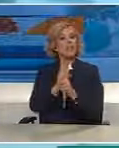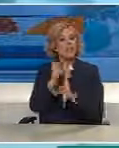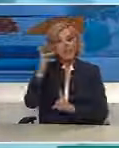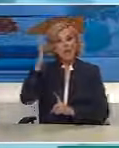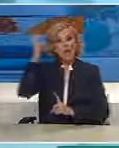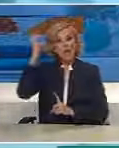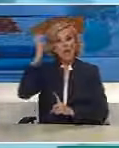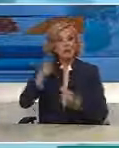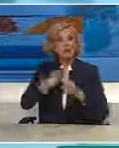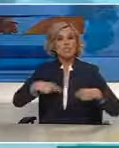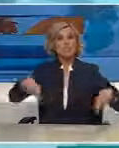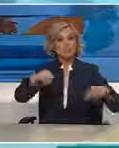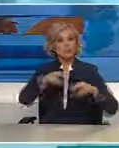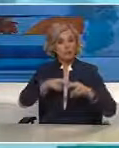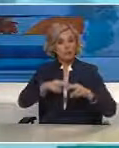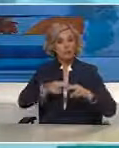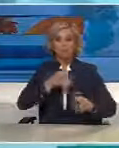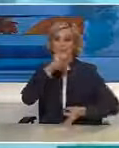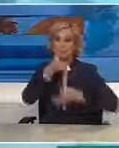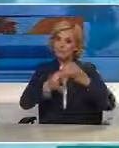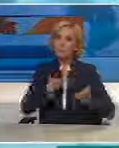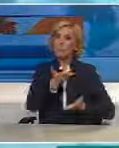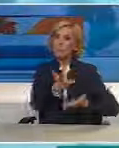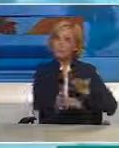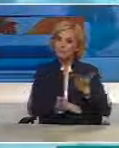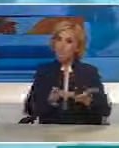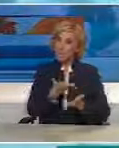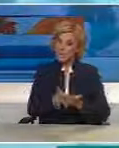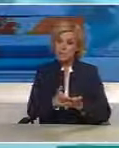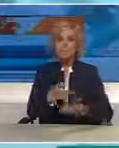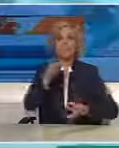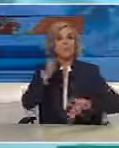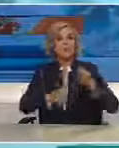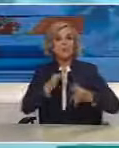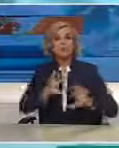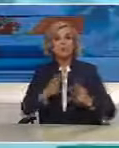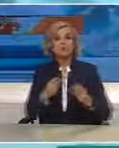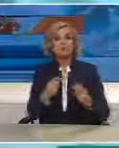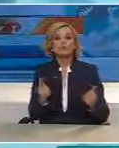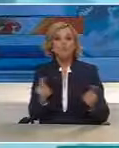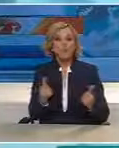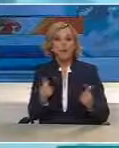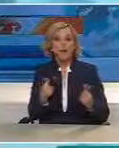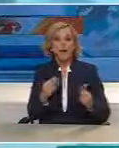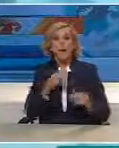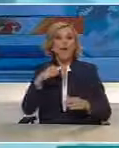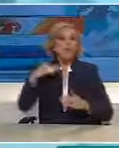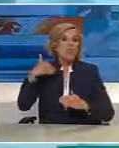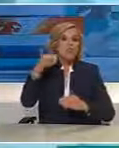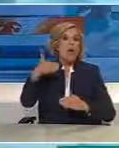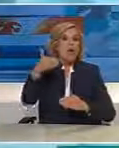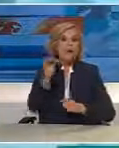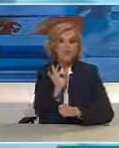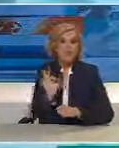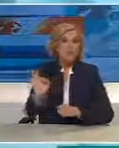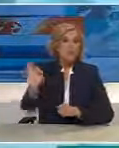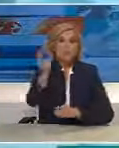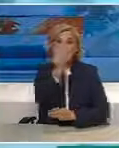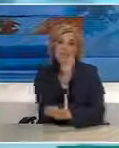του Εθνικού Οργανισμού Δημόσιας Υγείας και συζητήθηκε στα πλαίσια αυτά και η στρατηγική επιδημιολογικής επιτήρησης. Από δύο